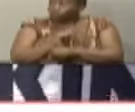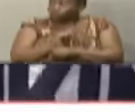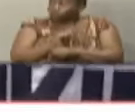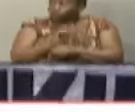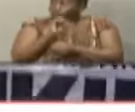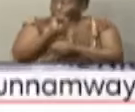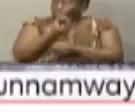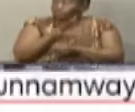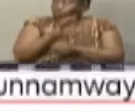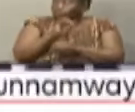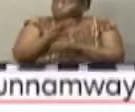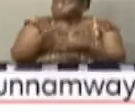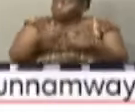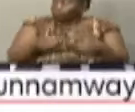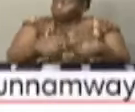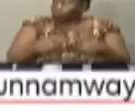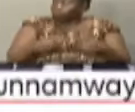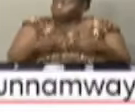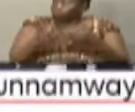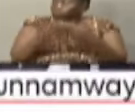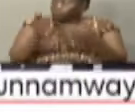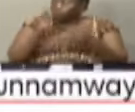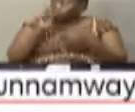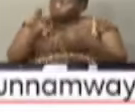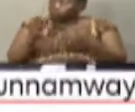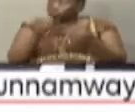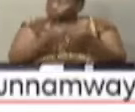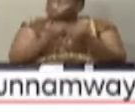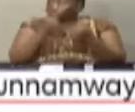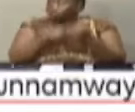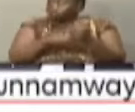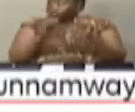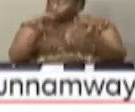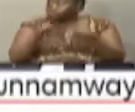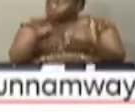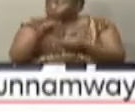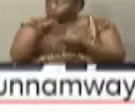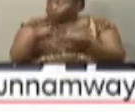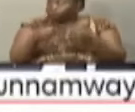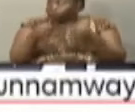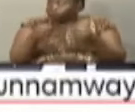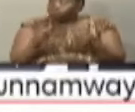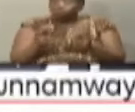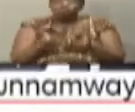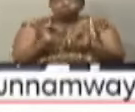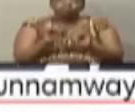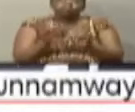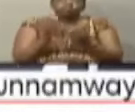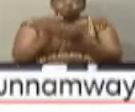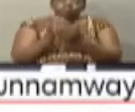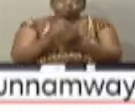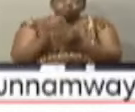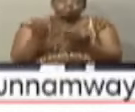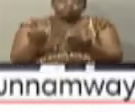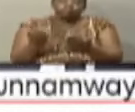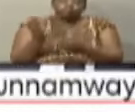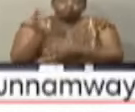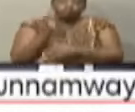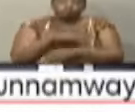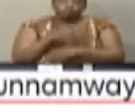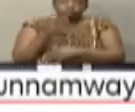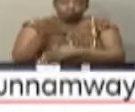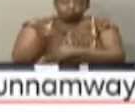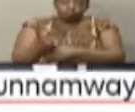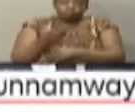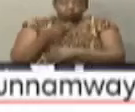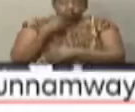Bavubuka bannange kuna gye muli lwana entalo z'osobola entalo z'otasobola zireke kubanga kibi nnyo omuzadde okutuna ku ntaanaanyo